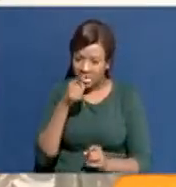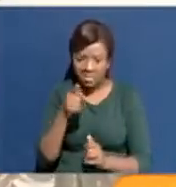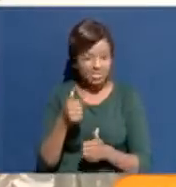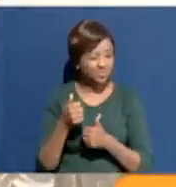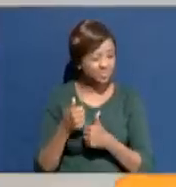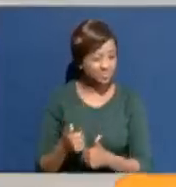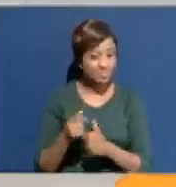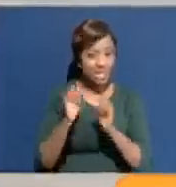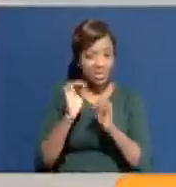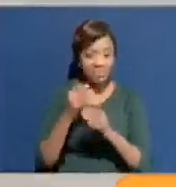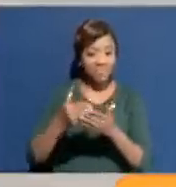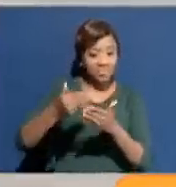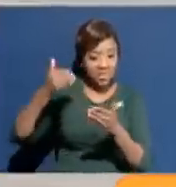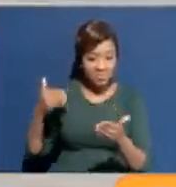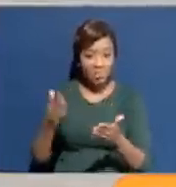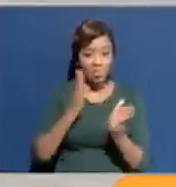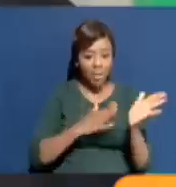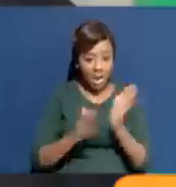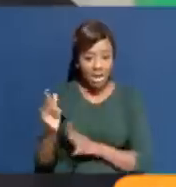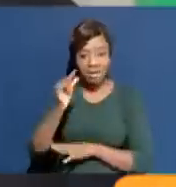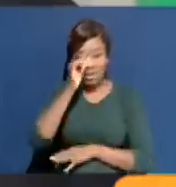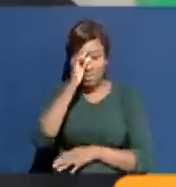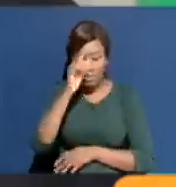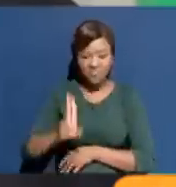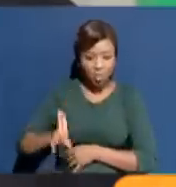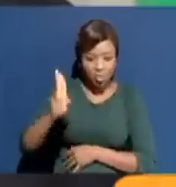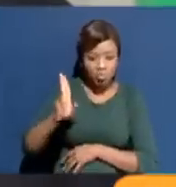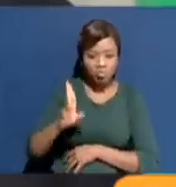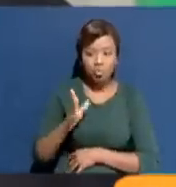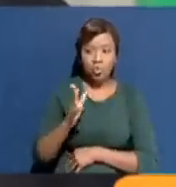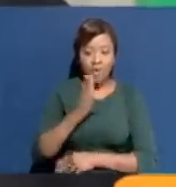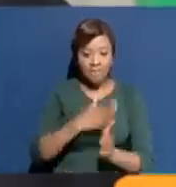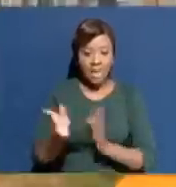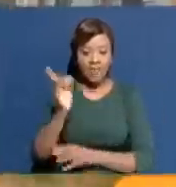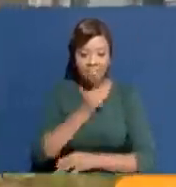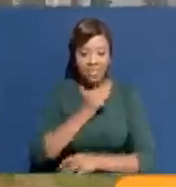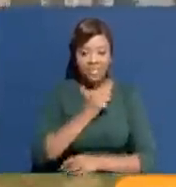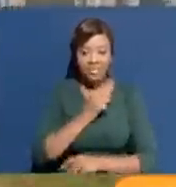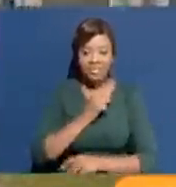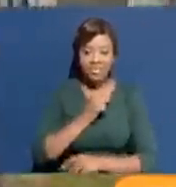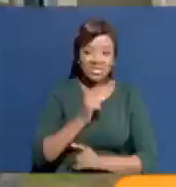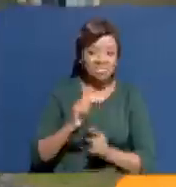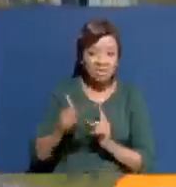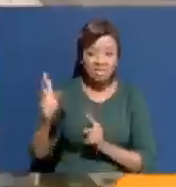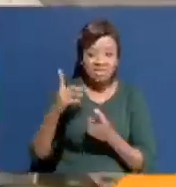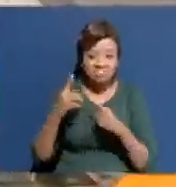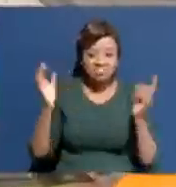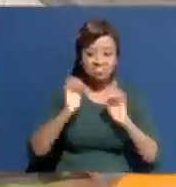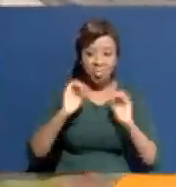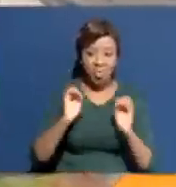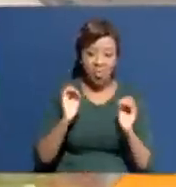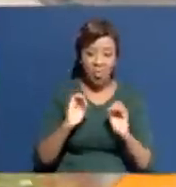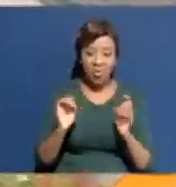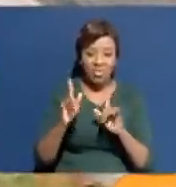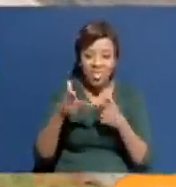mpango wa awali wa serikali iliyopita ya rais mstaafu Uhuru Kenyatta haukufua dafu na pia kuna